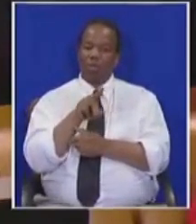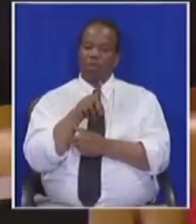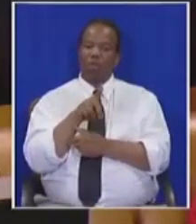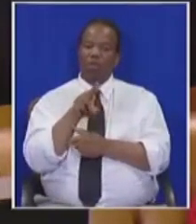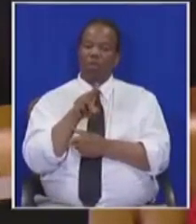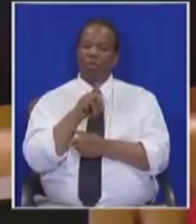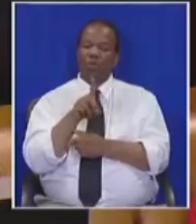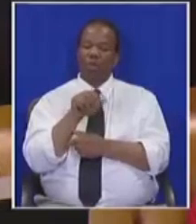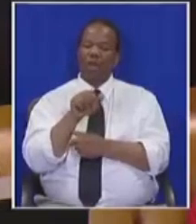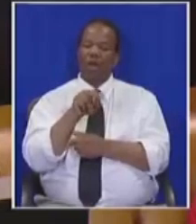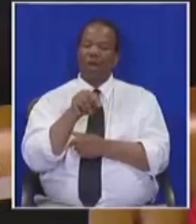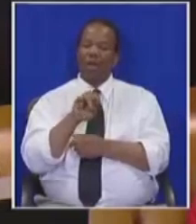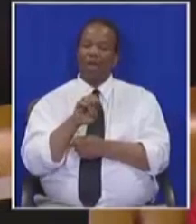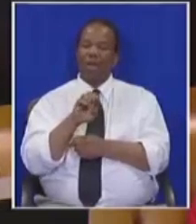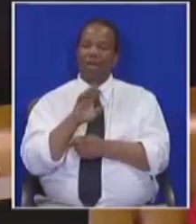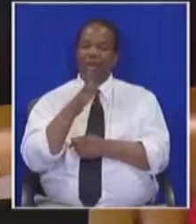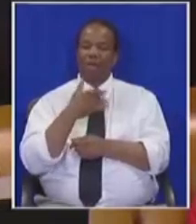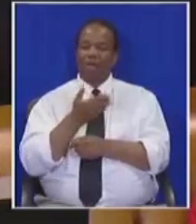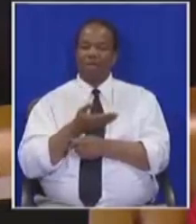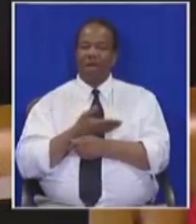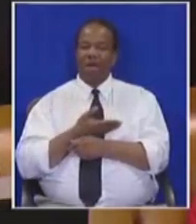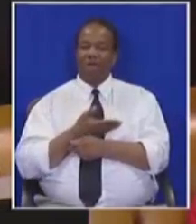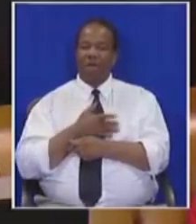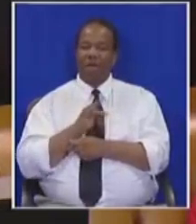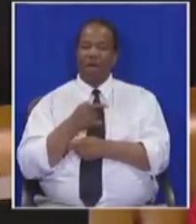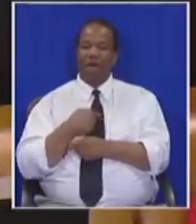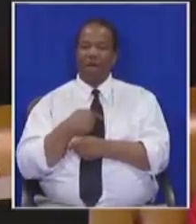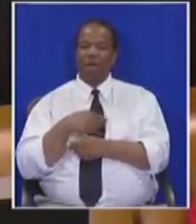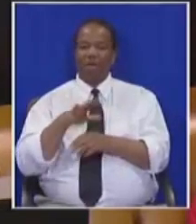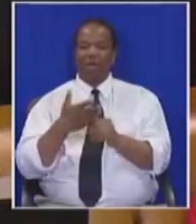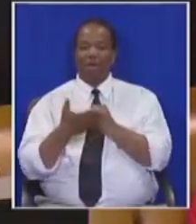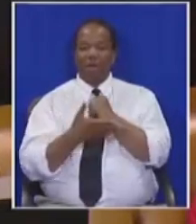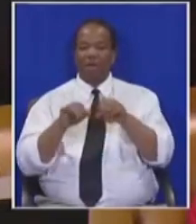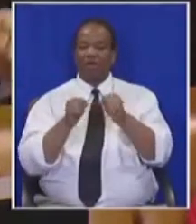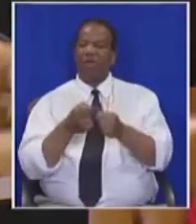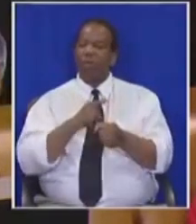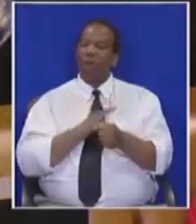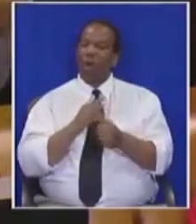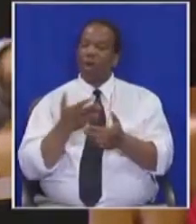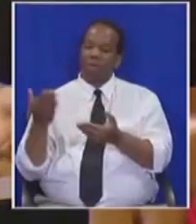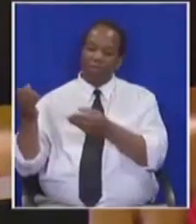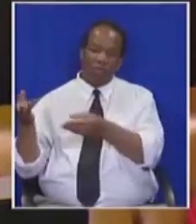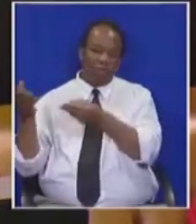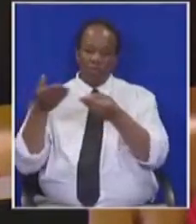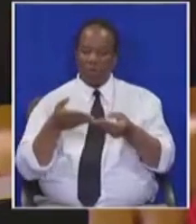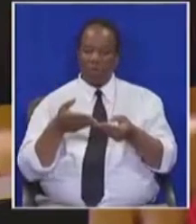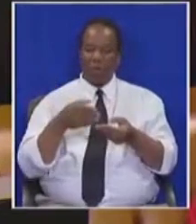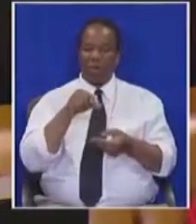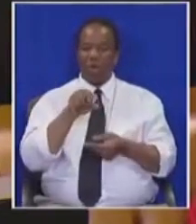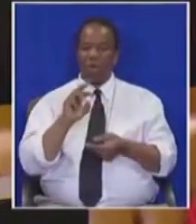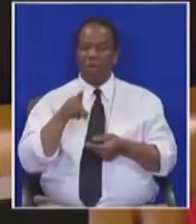Ulimoshile lelizwe ngokuletha amagupta. Cha mamkhweni. Ngicela ungene. Nemali iphelile.